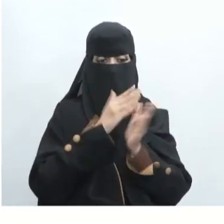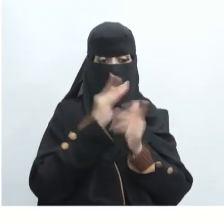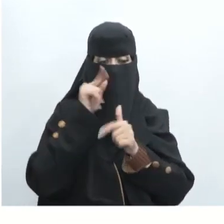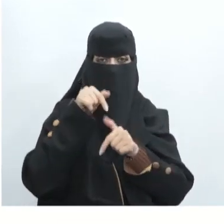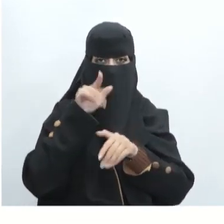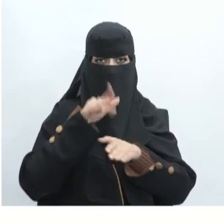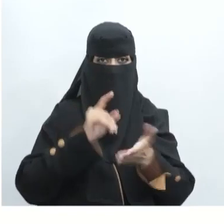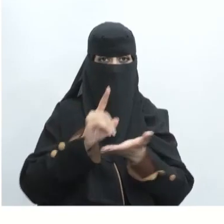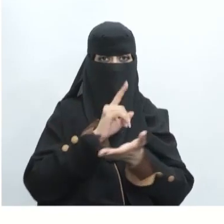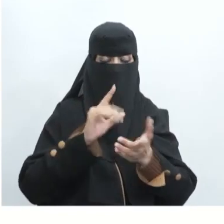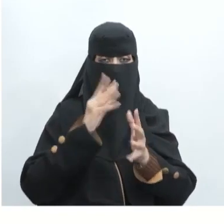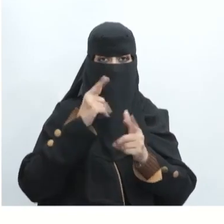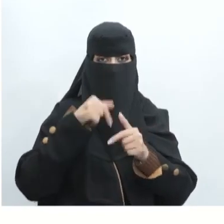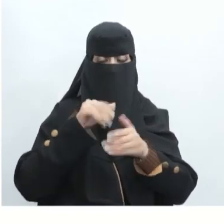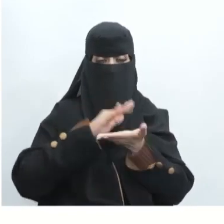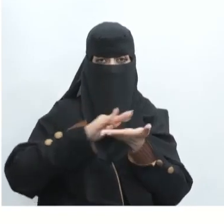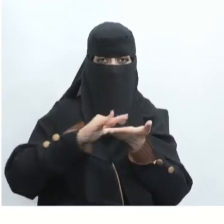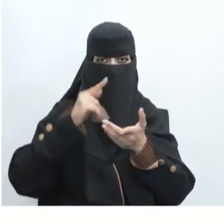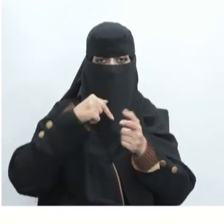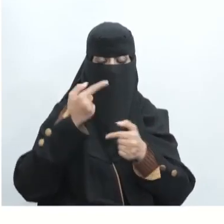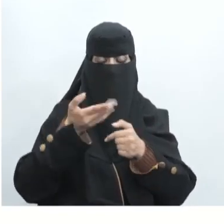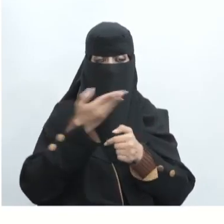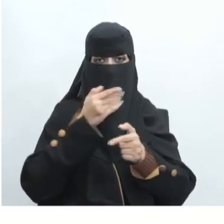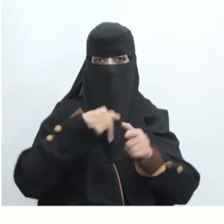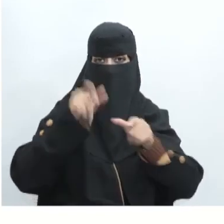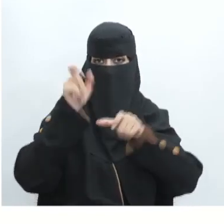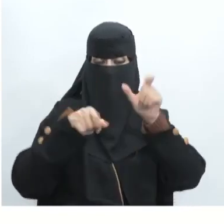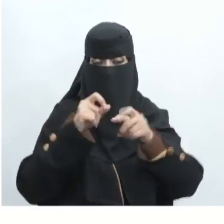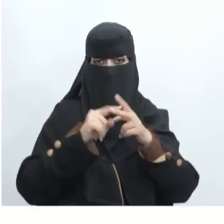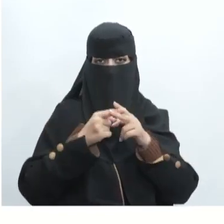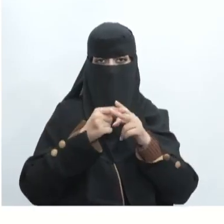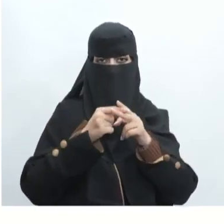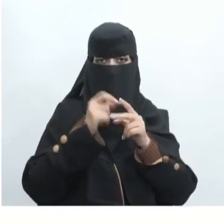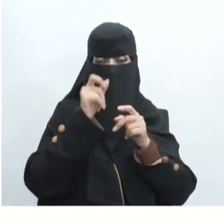طبيعيه سطح وتاثيره على